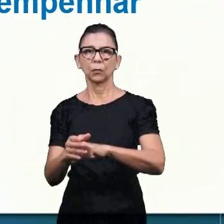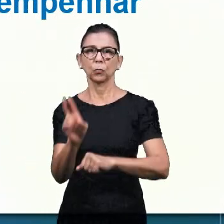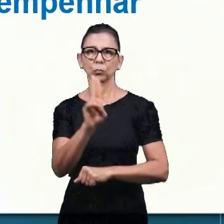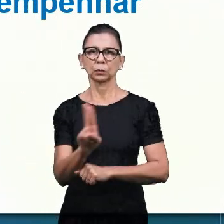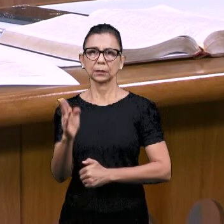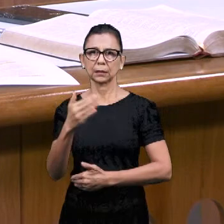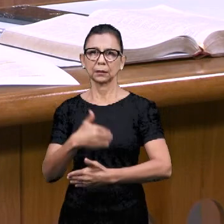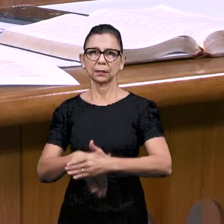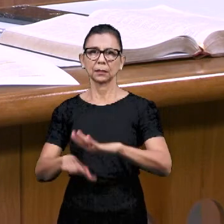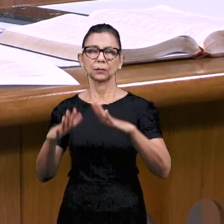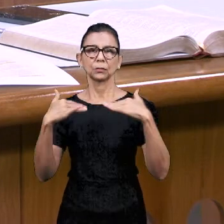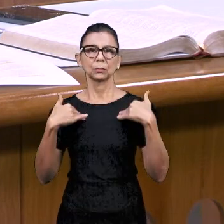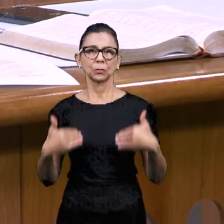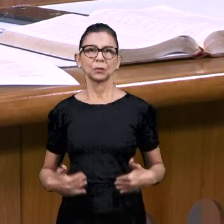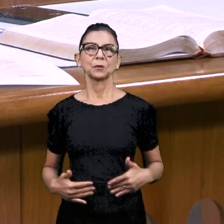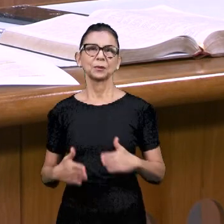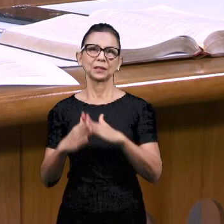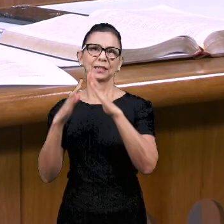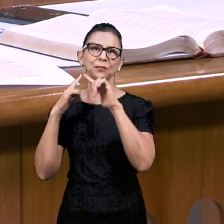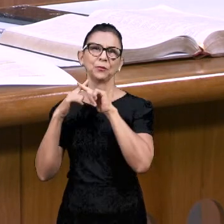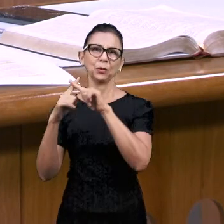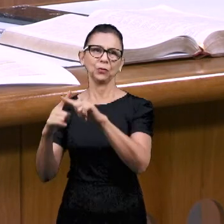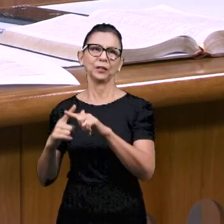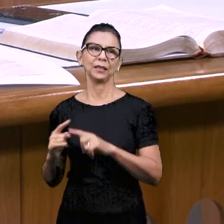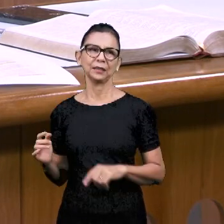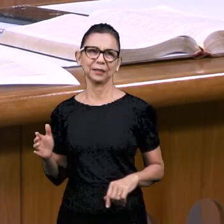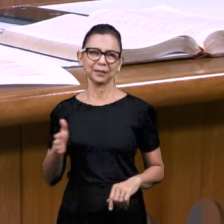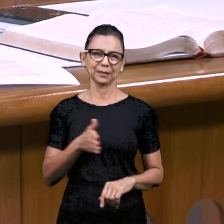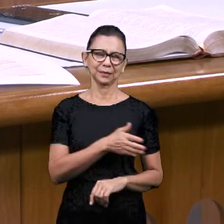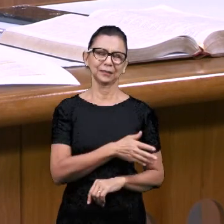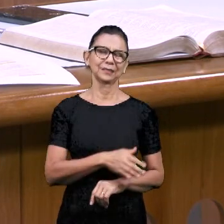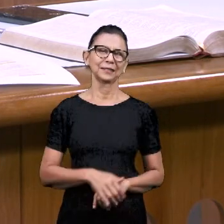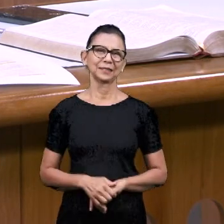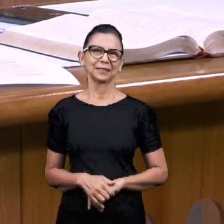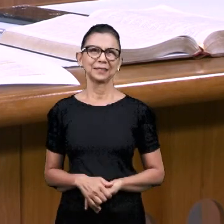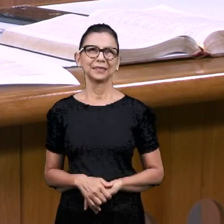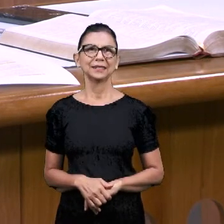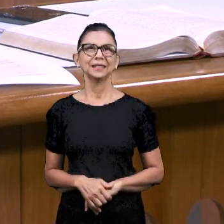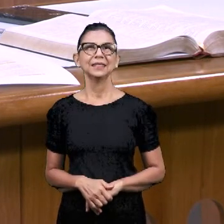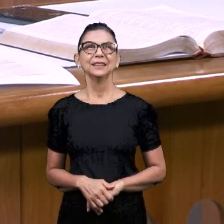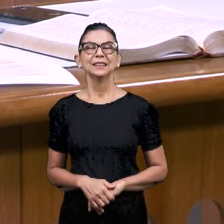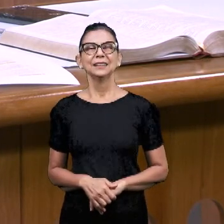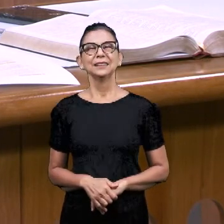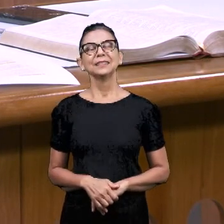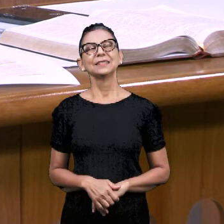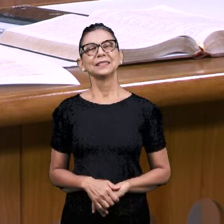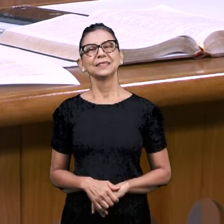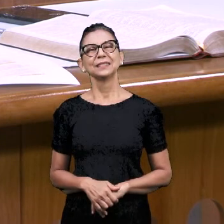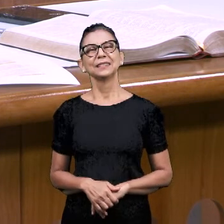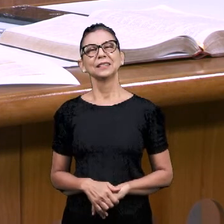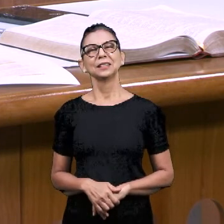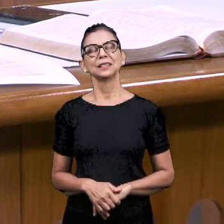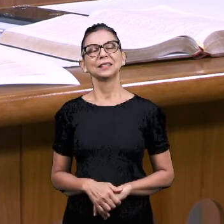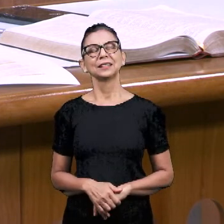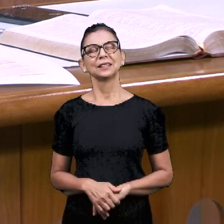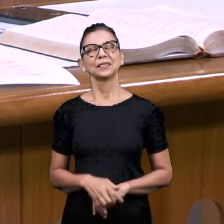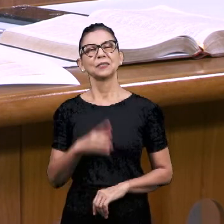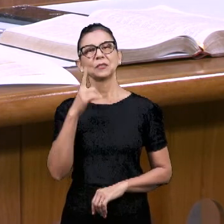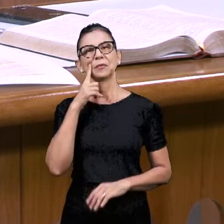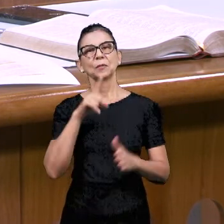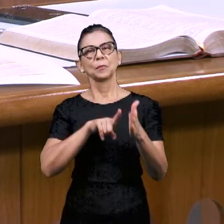développer dans le corps. Très bien placé la phrase de notre frère, gloire à Dieu. Passons à notre prochaine question, qui est la question